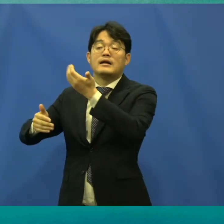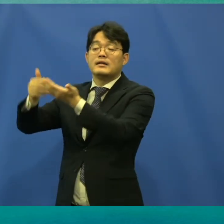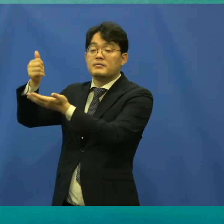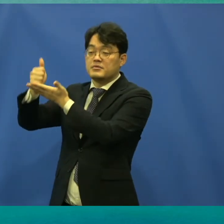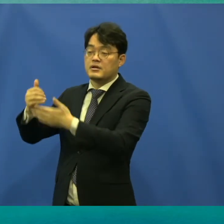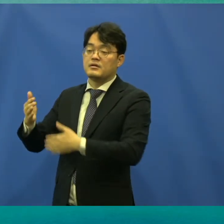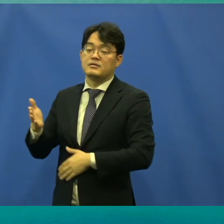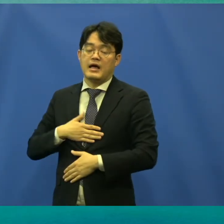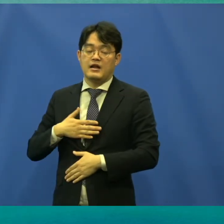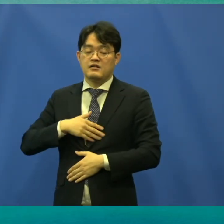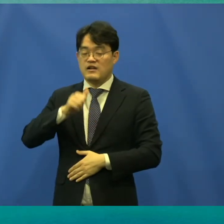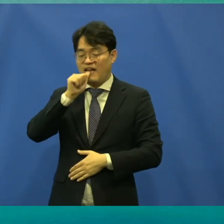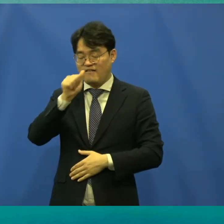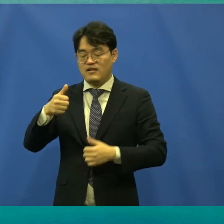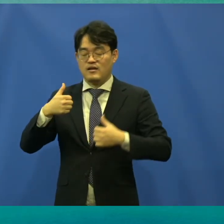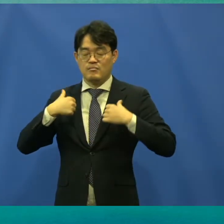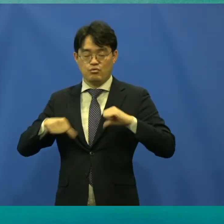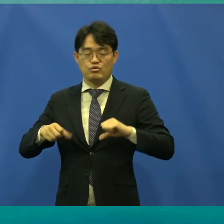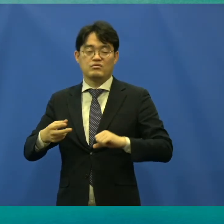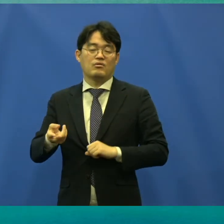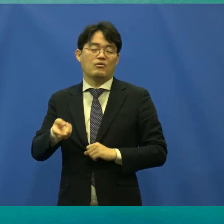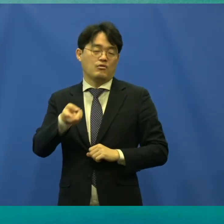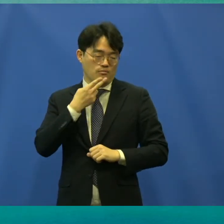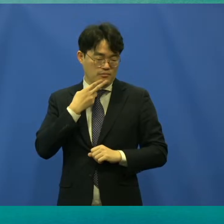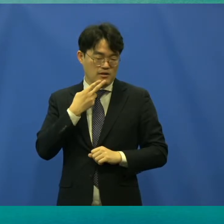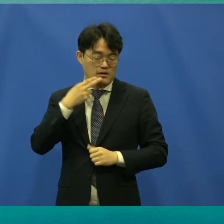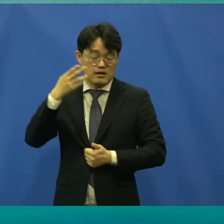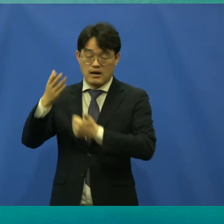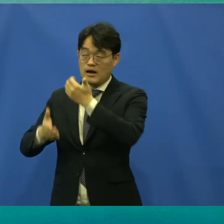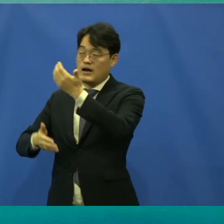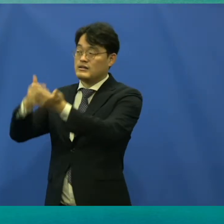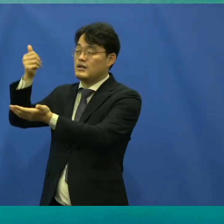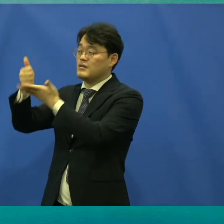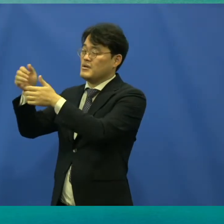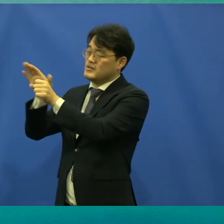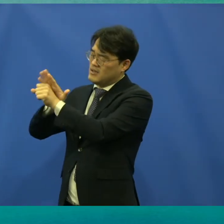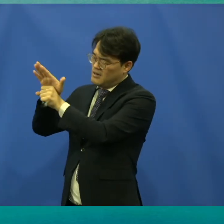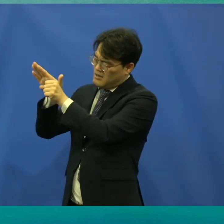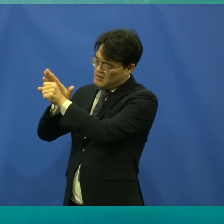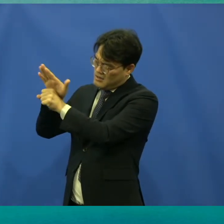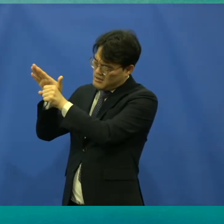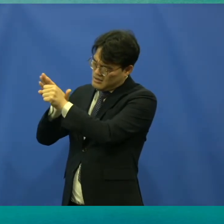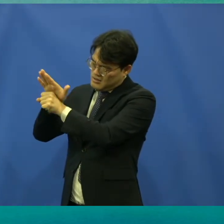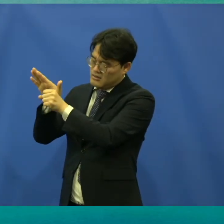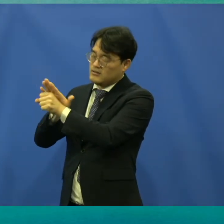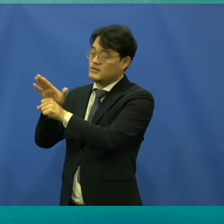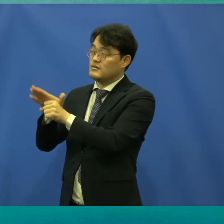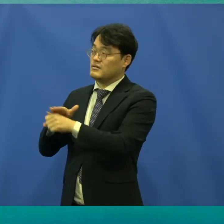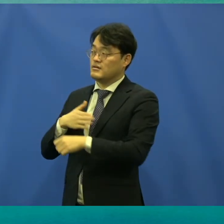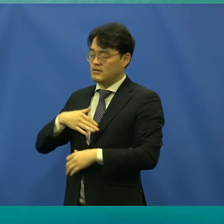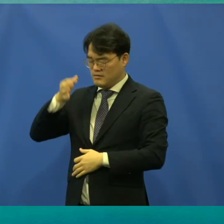그 십자가를 바라볼 때마다 밀려오는 하나님의 절절한 사랑을 우리를 느끼지 않을 수가 없습니다.